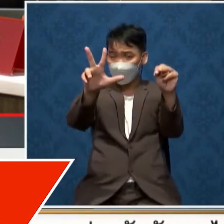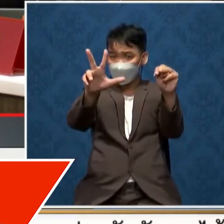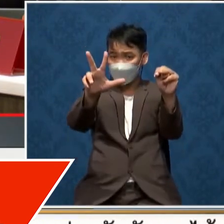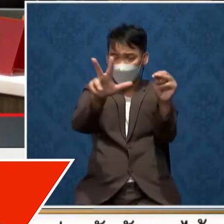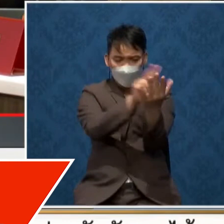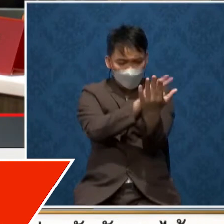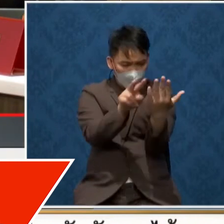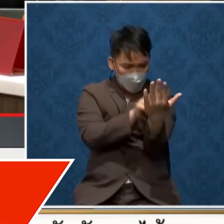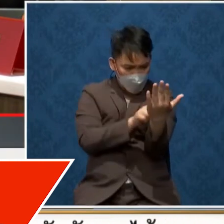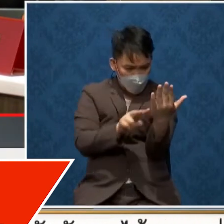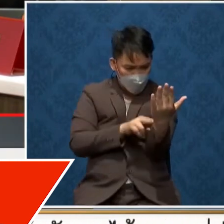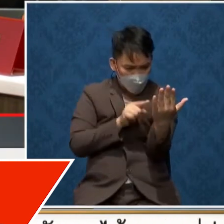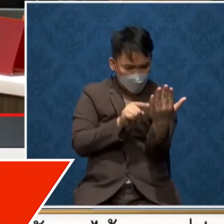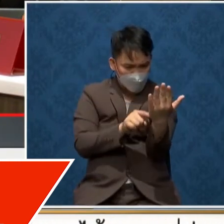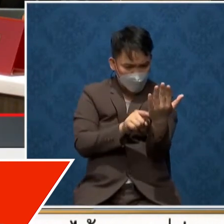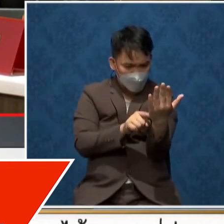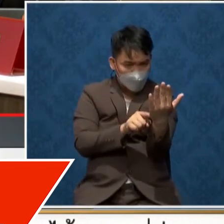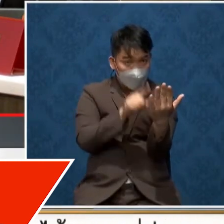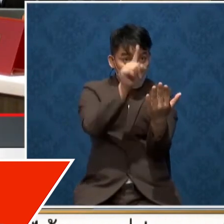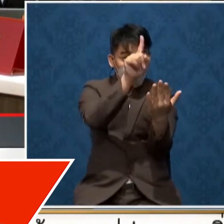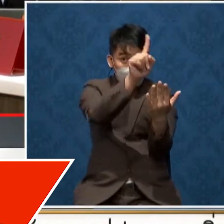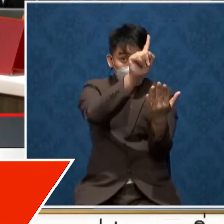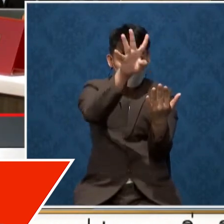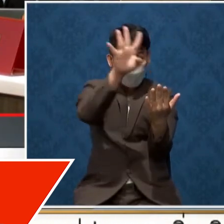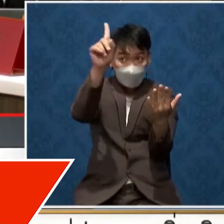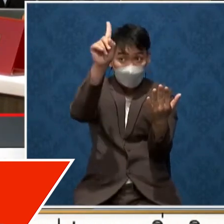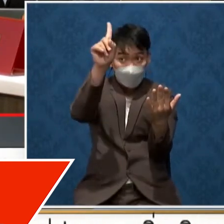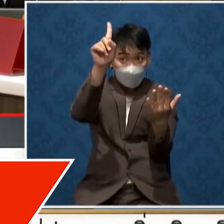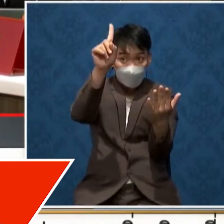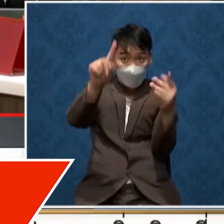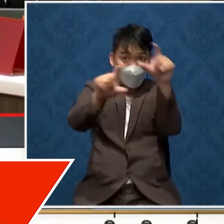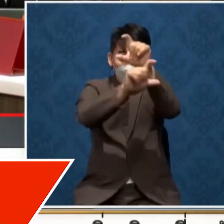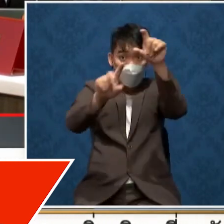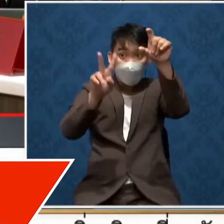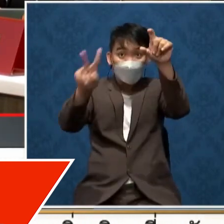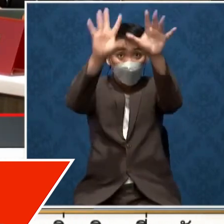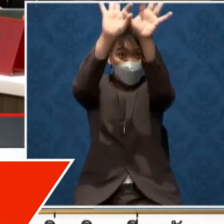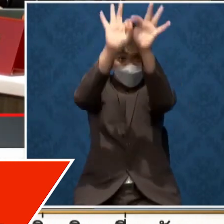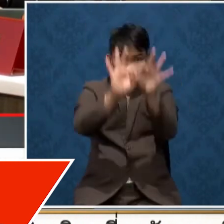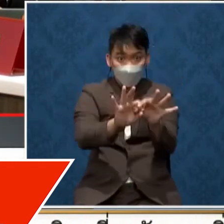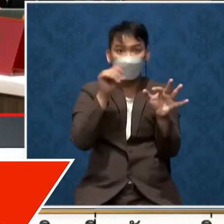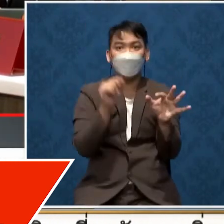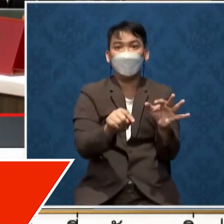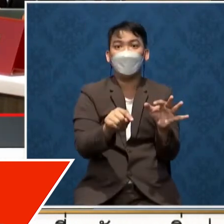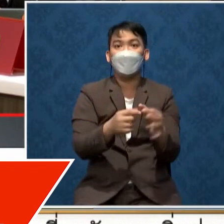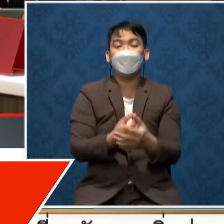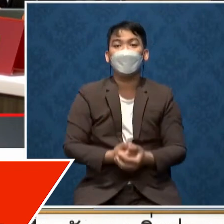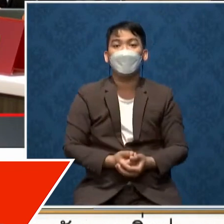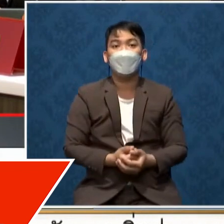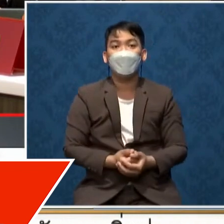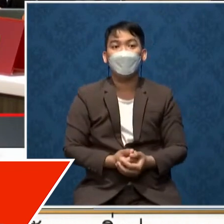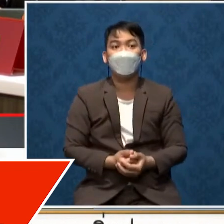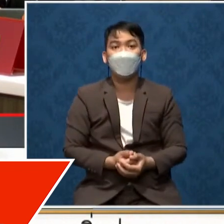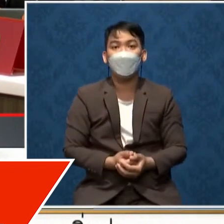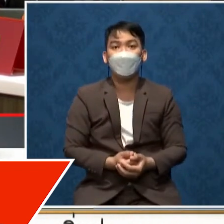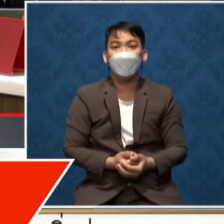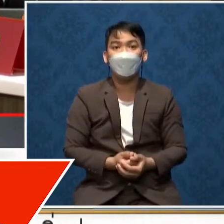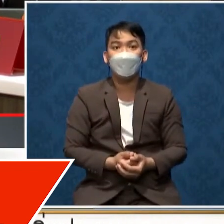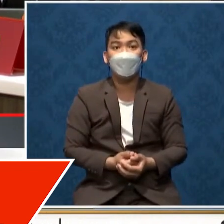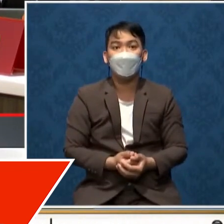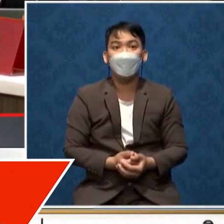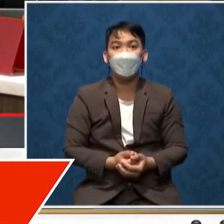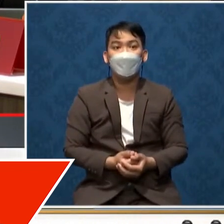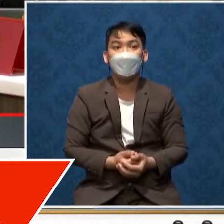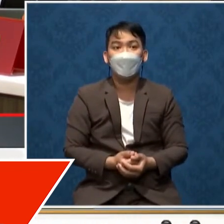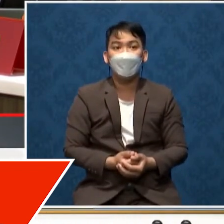าม141วรรค2เรื่องความเป็นอิสระและให้ยื่นไม่บอกก็